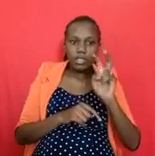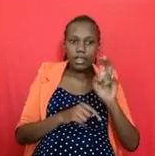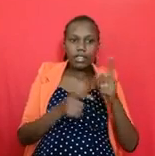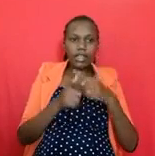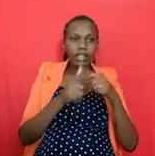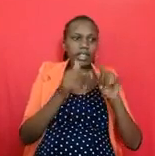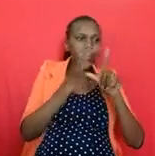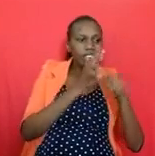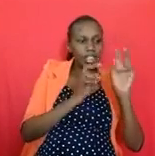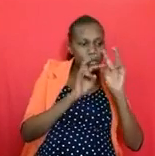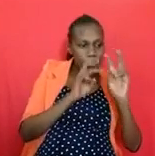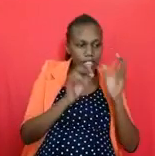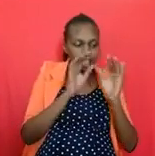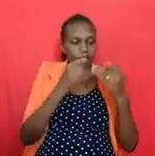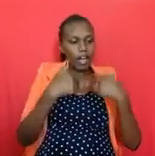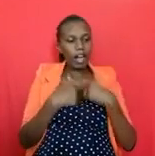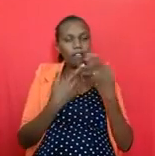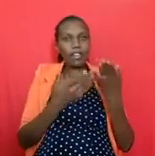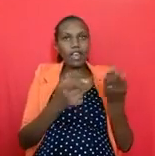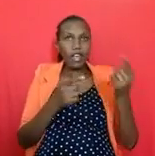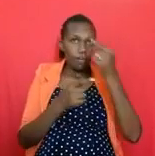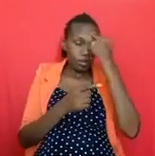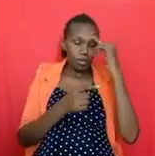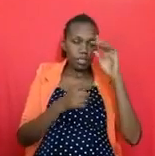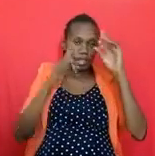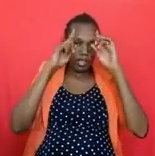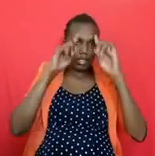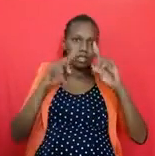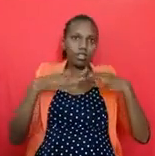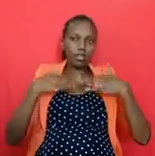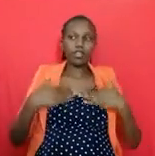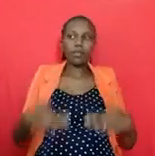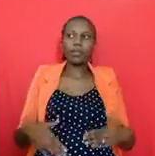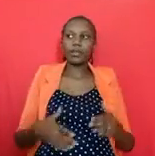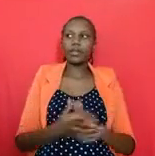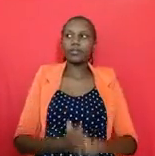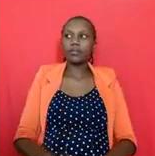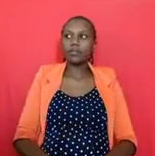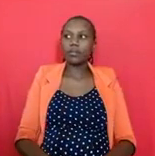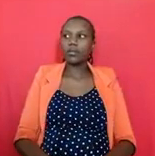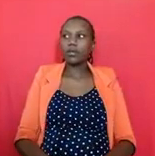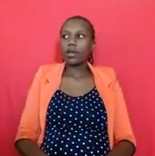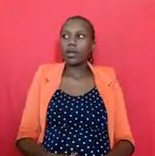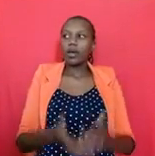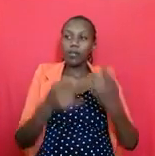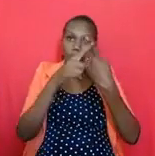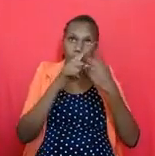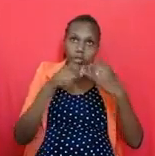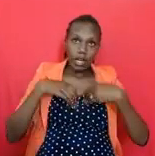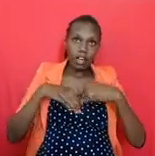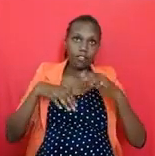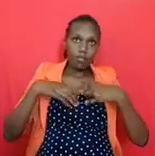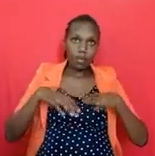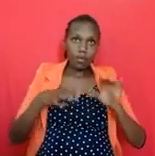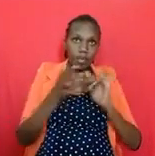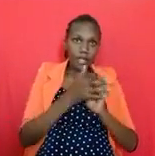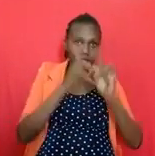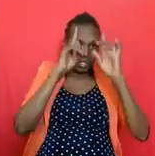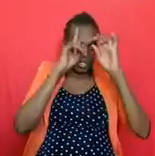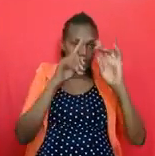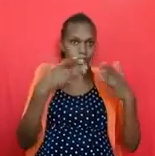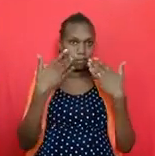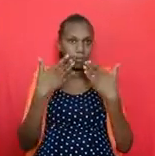cicokereire tondu mau ni matua ma mwiri no ni kuri angi nao matuaga